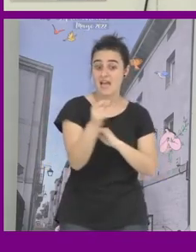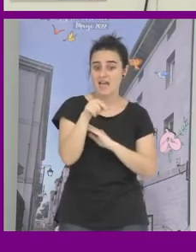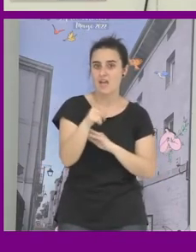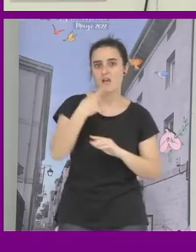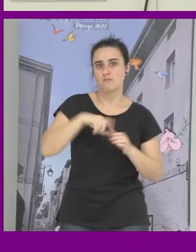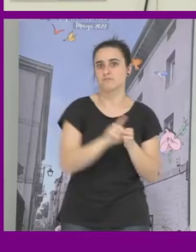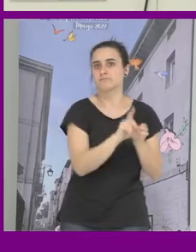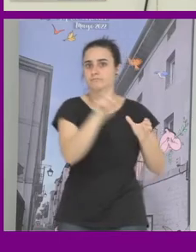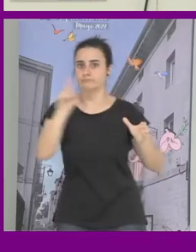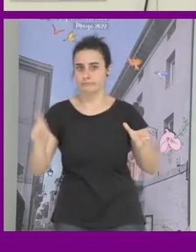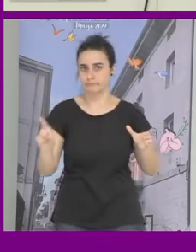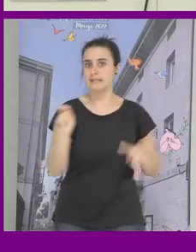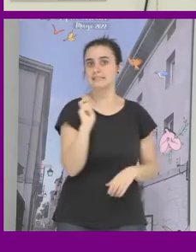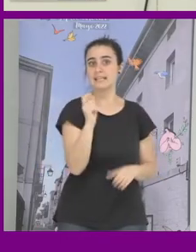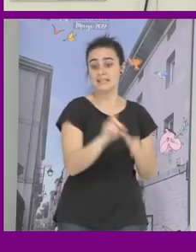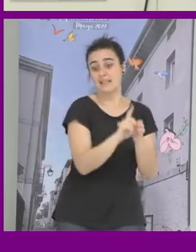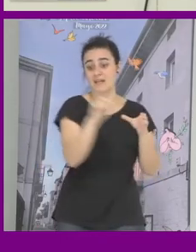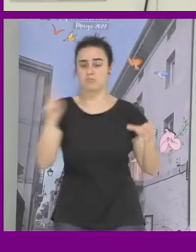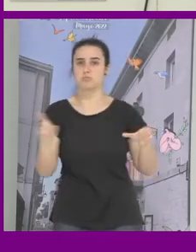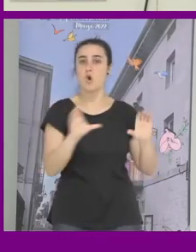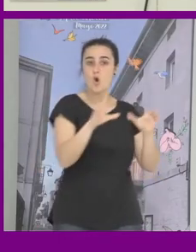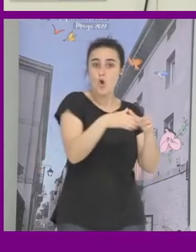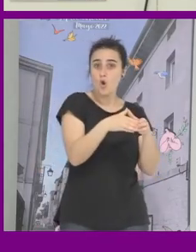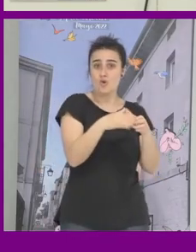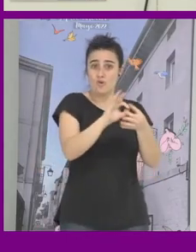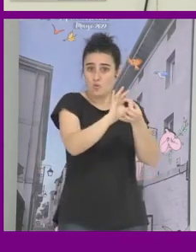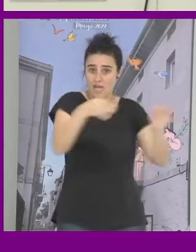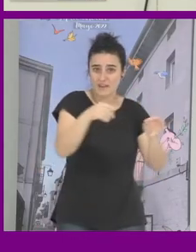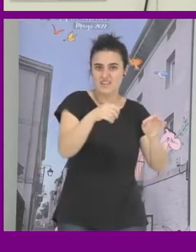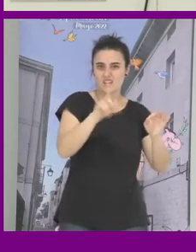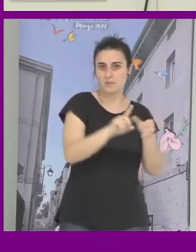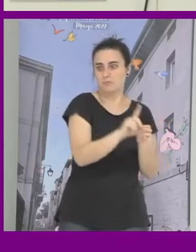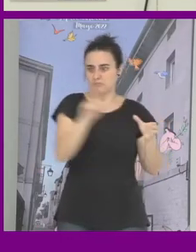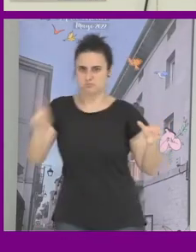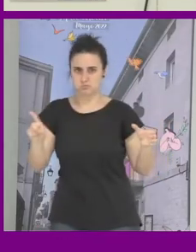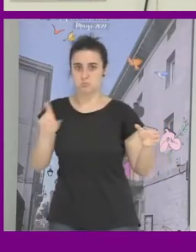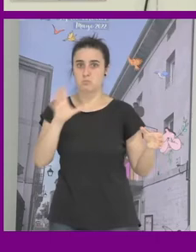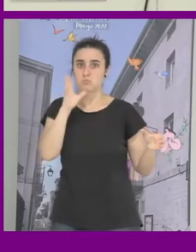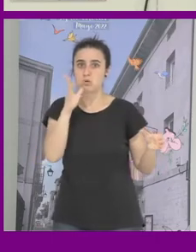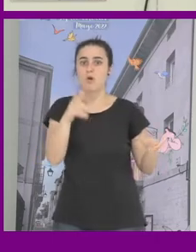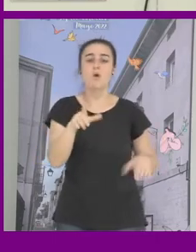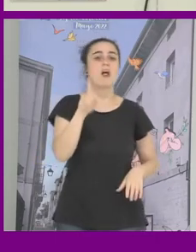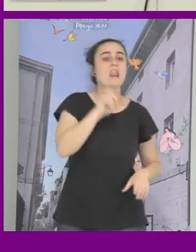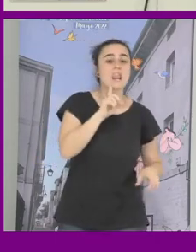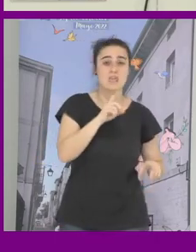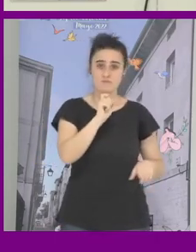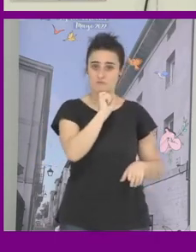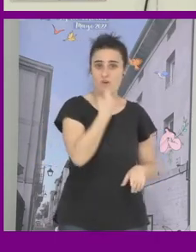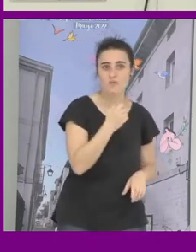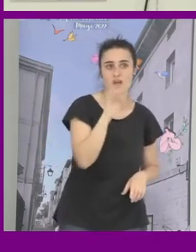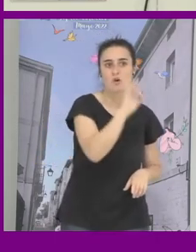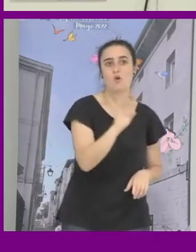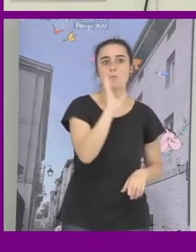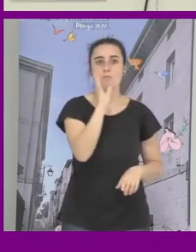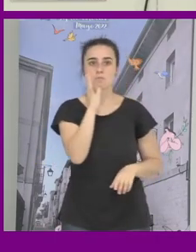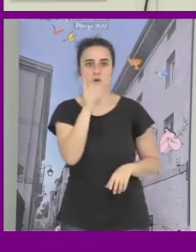dugu, askotan jatorrizko kuadrilekin ere apurtu egin dugu, bai? Lesbofobia gatik edo hetero arauarekin apurtu